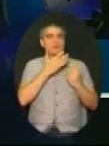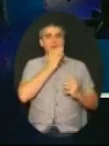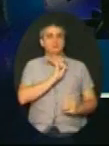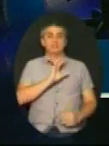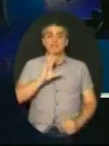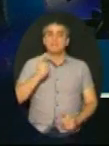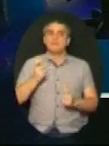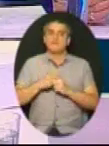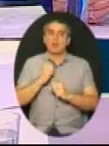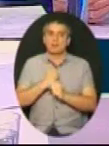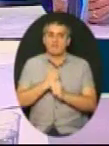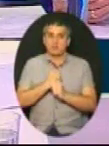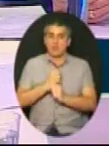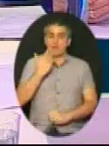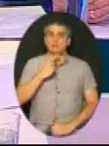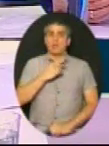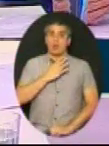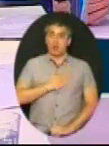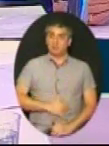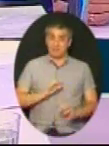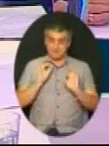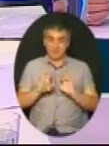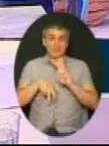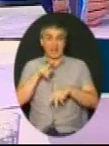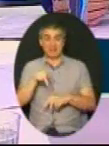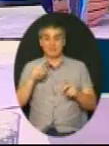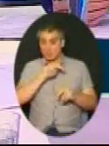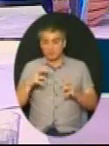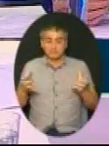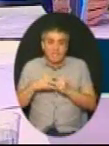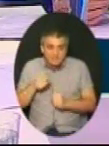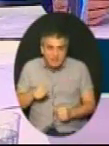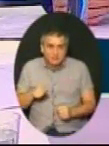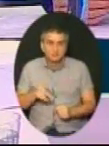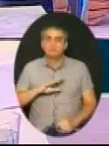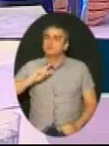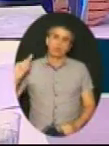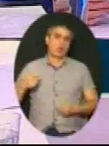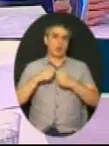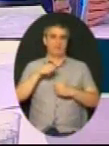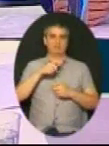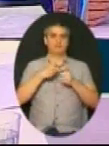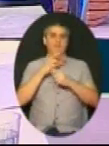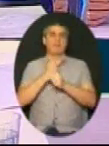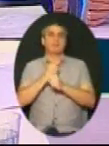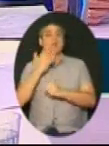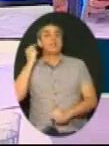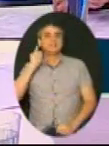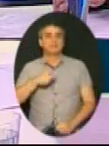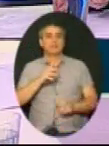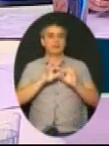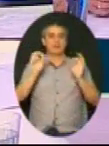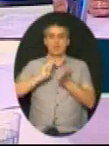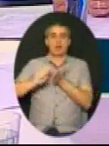אם מפלגת העבודה הייתה רוצה באמת לטפל בעניין החברתי, כל חבר כנסת מפלגת העבודה היה צריך